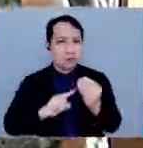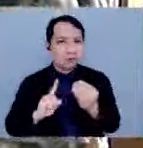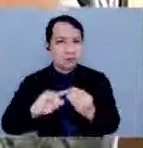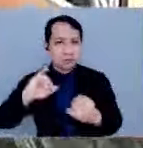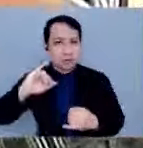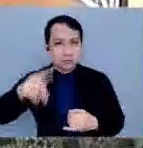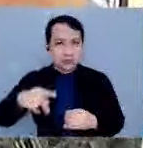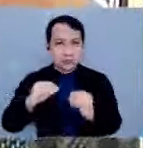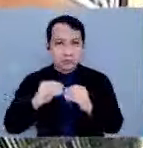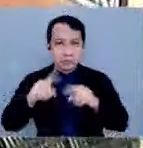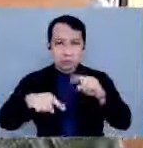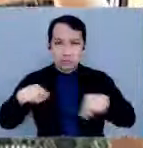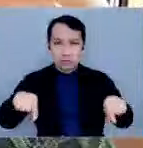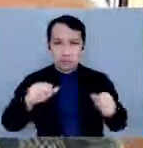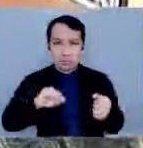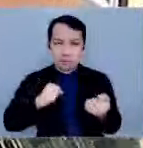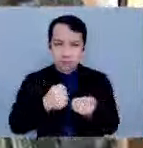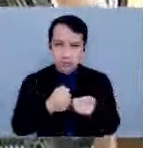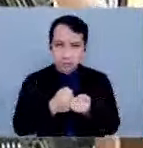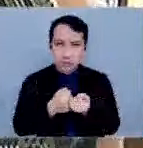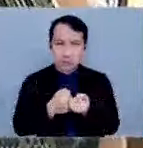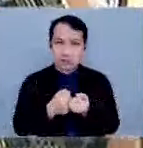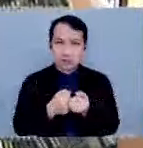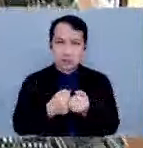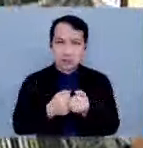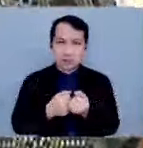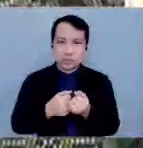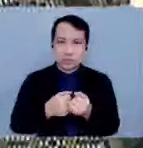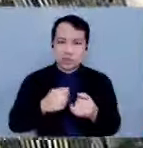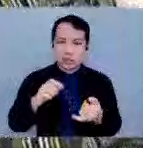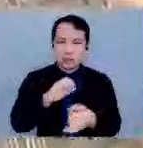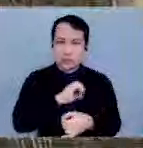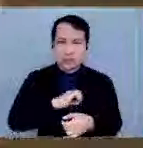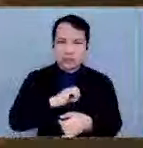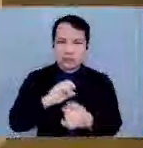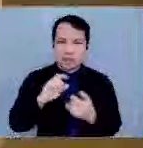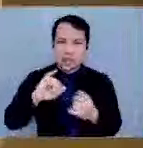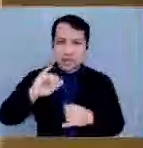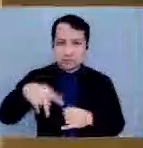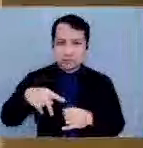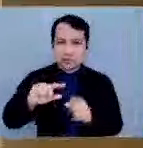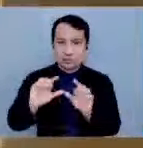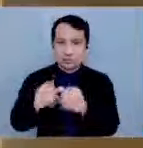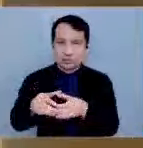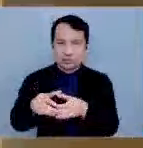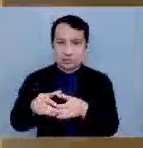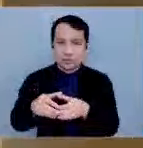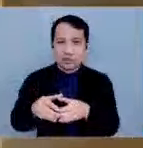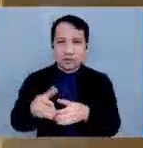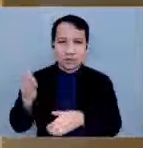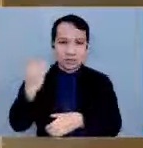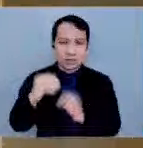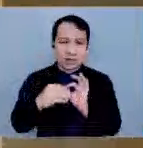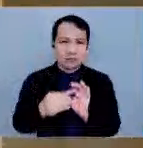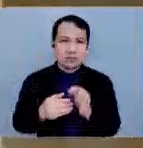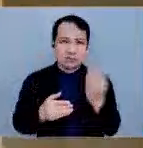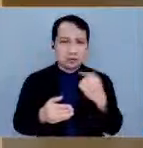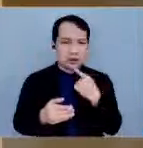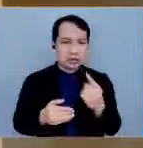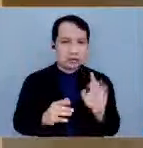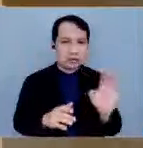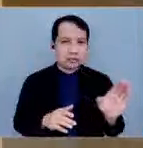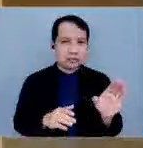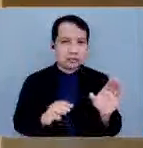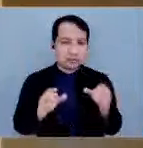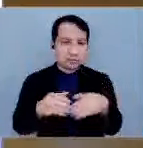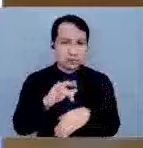which we can support our tribes and ethno-linguistic groups, it's a positive thing. Noong nakaraang buwan lang nang sabihin ng Cornerstone